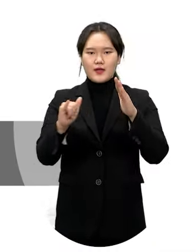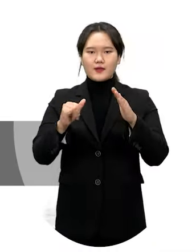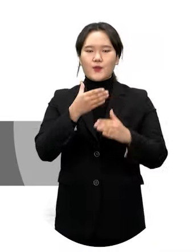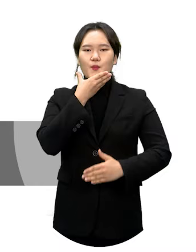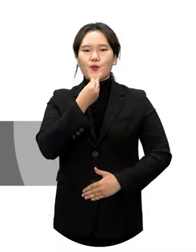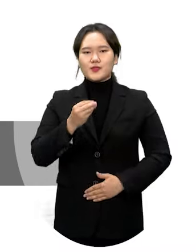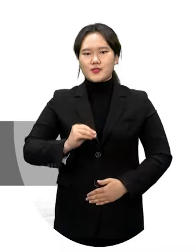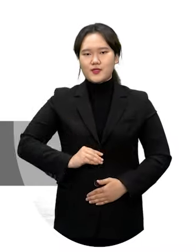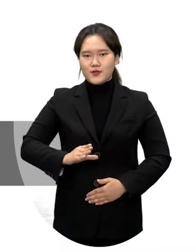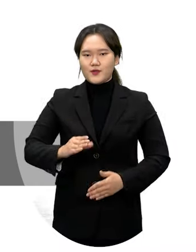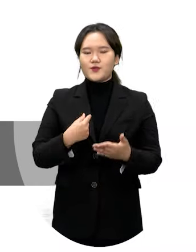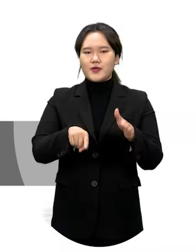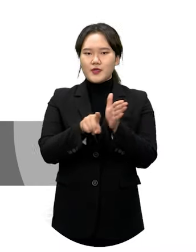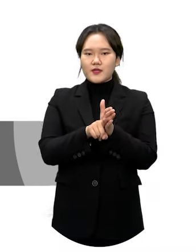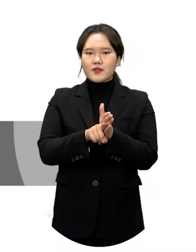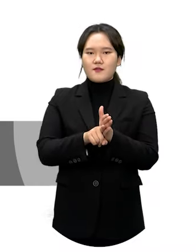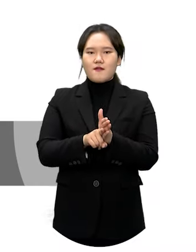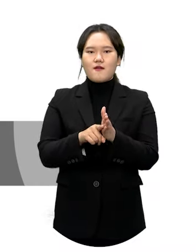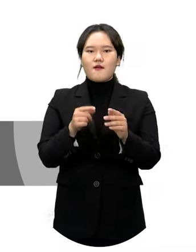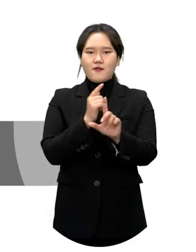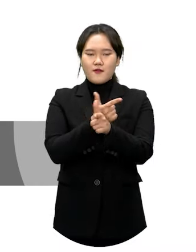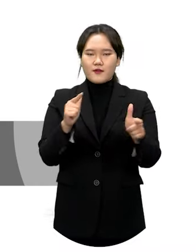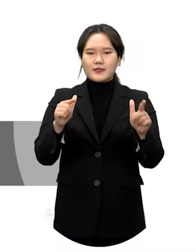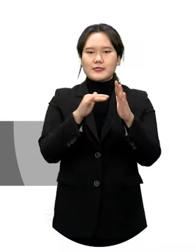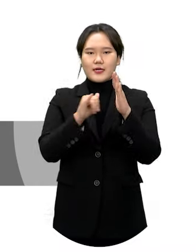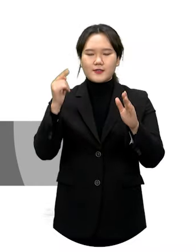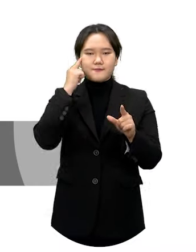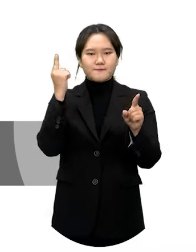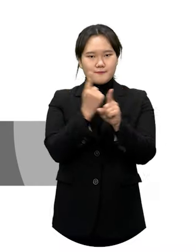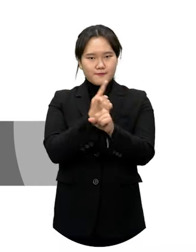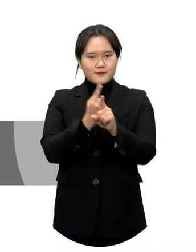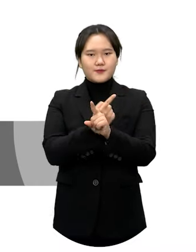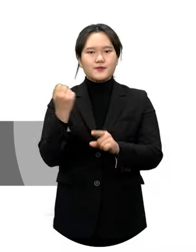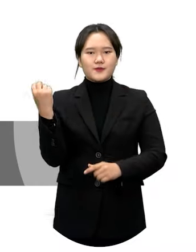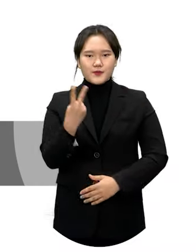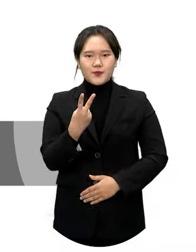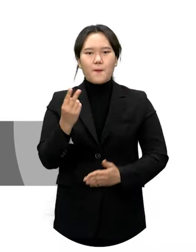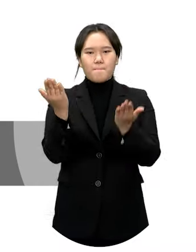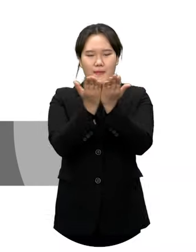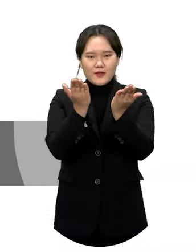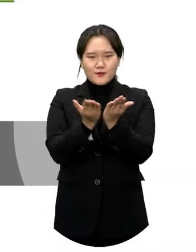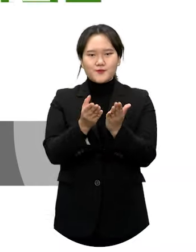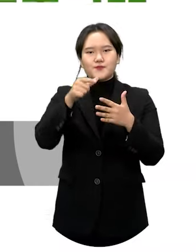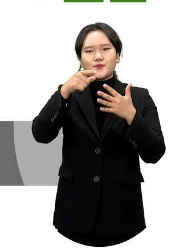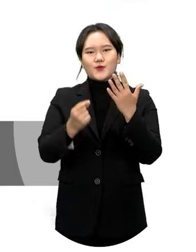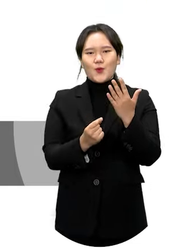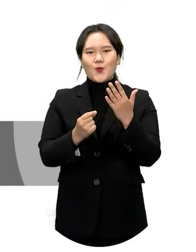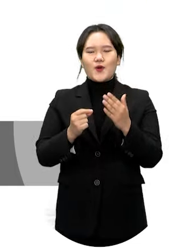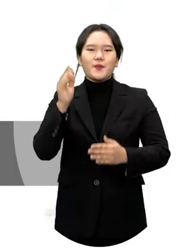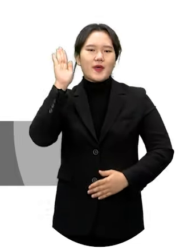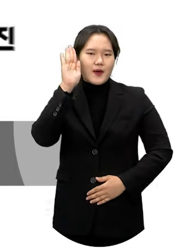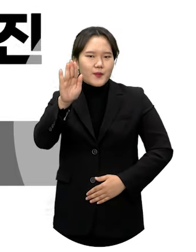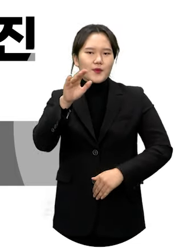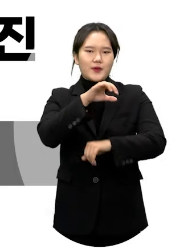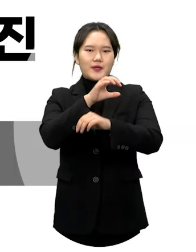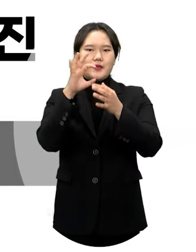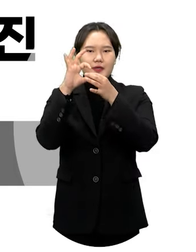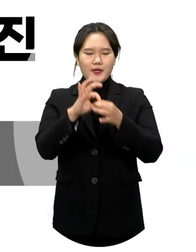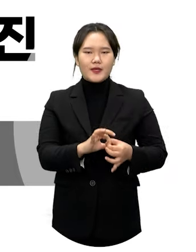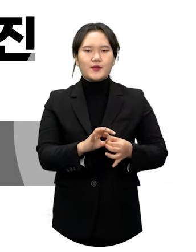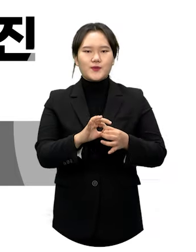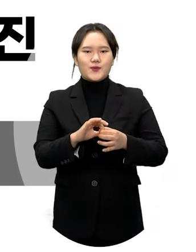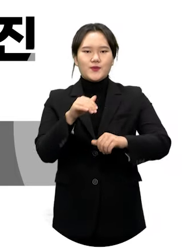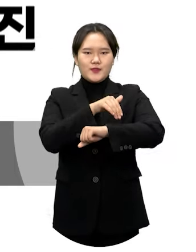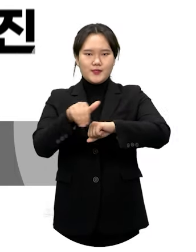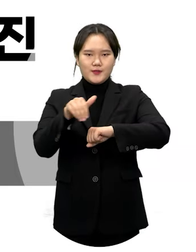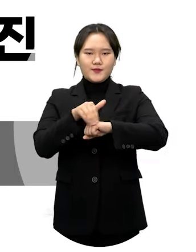가족복지 거점기관으로서 다양한 가족에 대한 인식을 개선하고 가족 형태에 따른 맞춤형 프로그램을 지속적으로